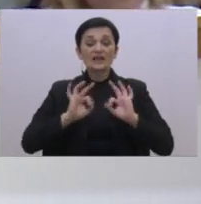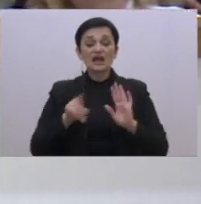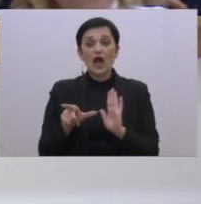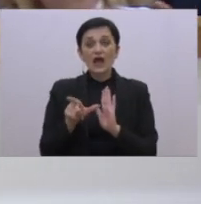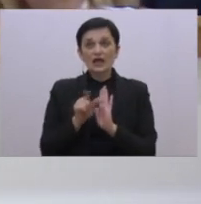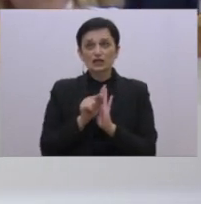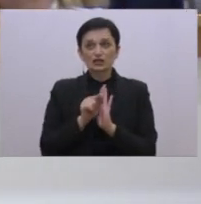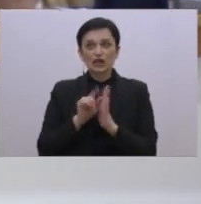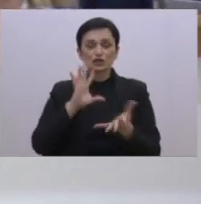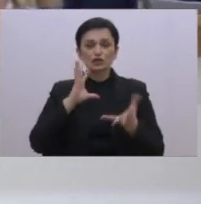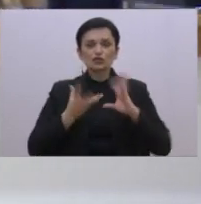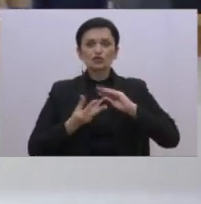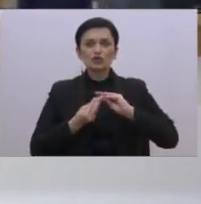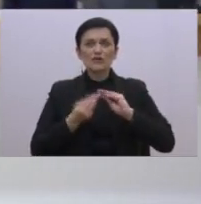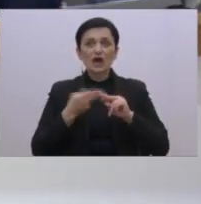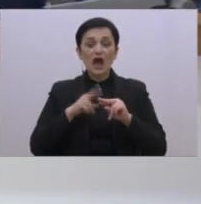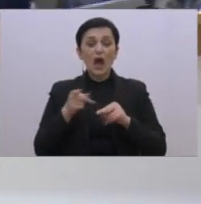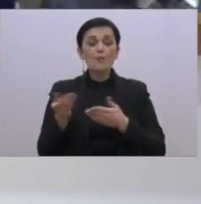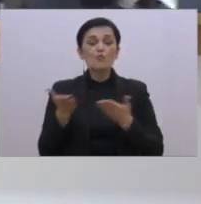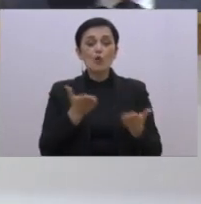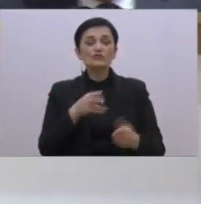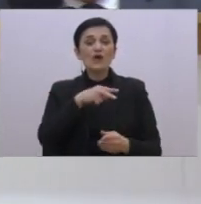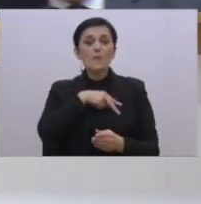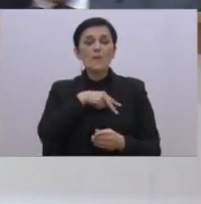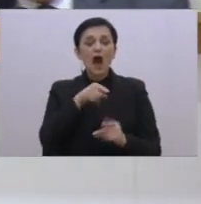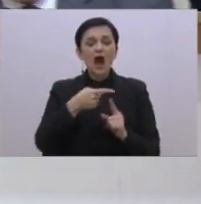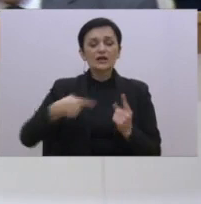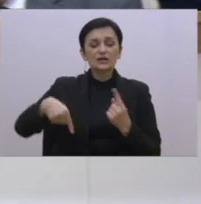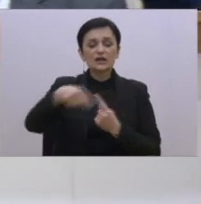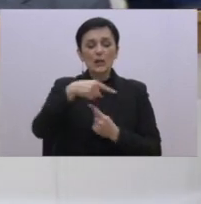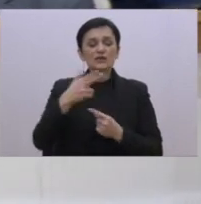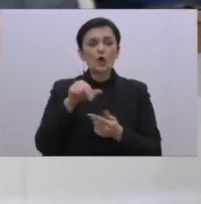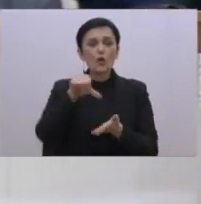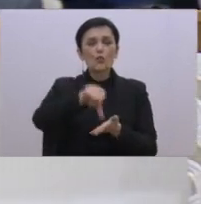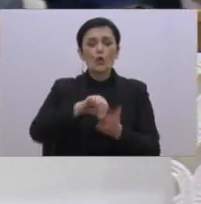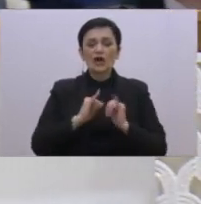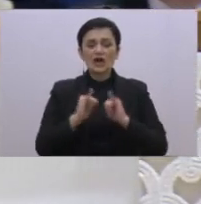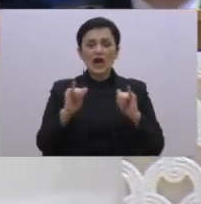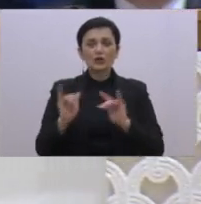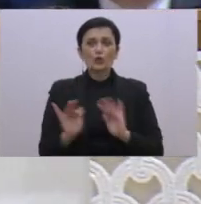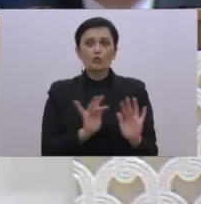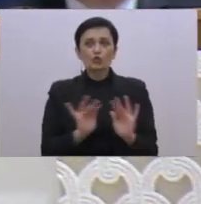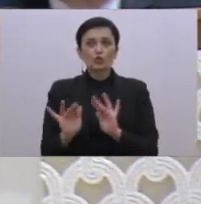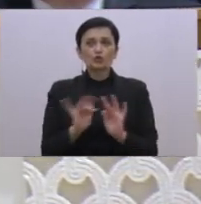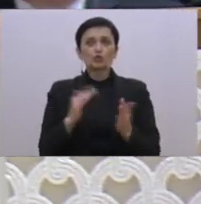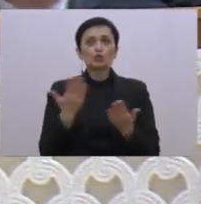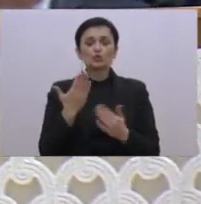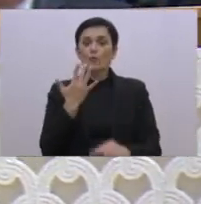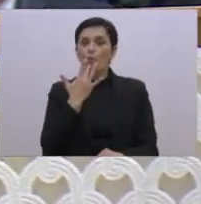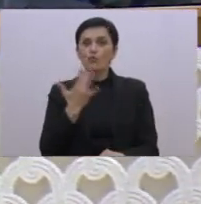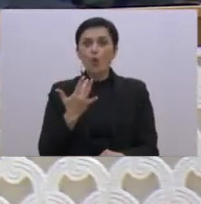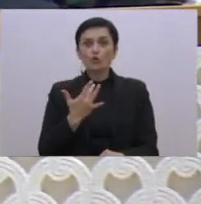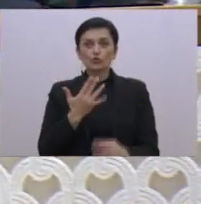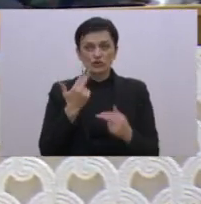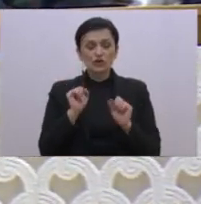ერთად შევაჯამებ ამ მოწვევის პარლამენტის გარშემო და მისი მონაწილეობით განვითარებულ პროცესებს, რომლებიც პოლიტიკური